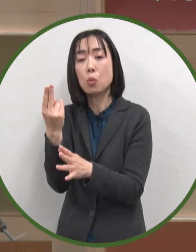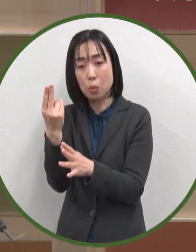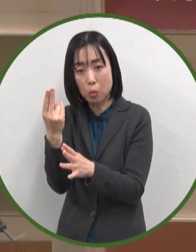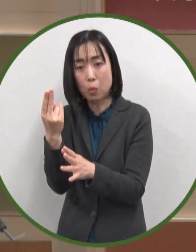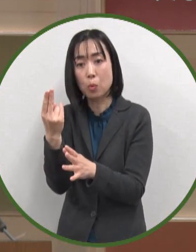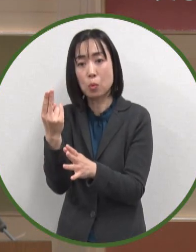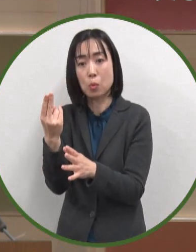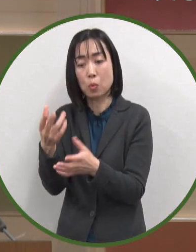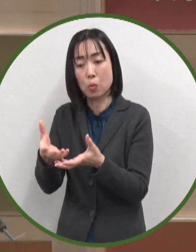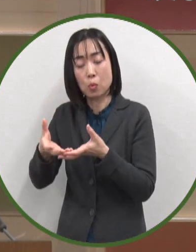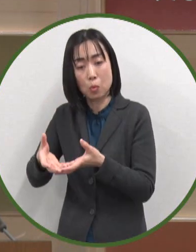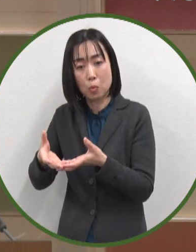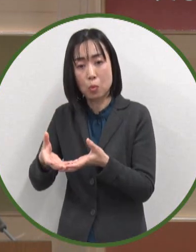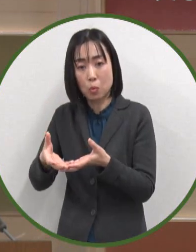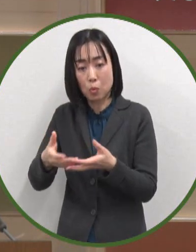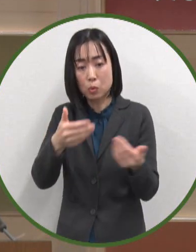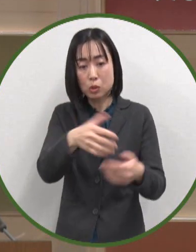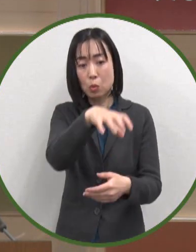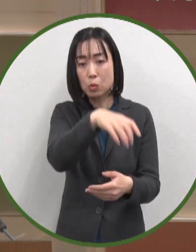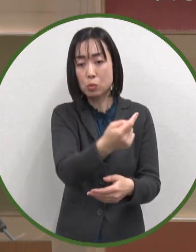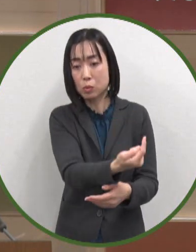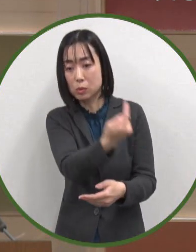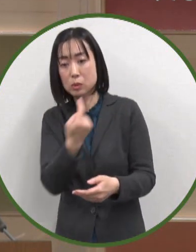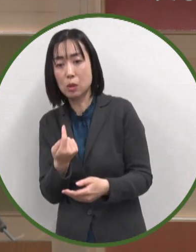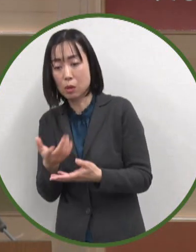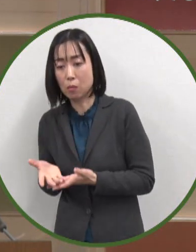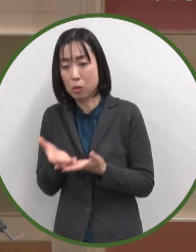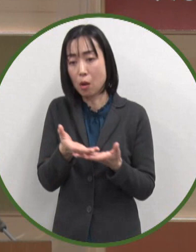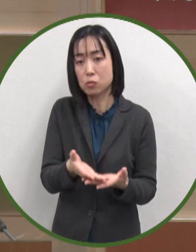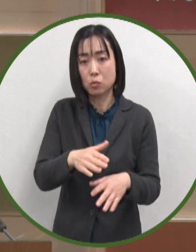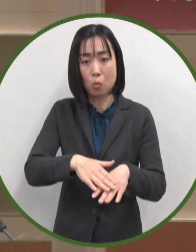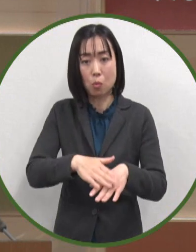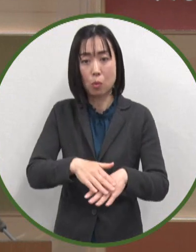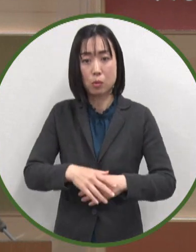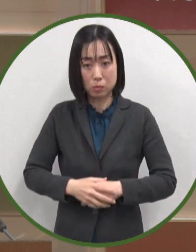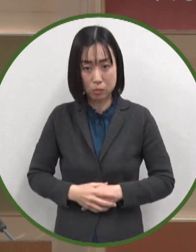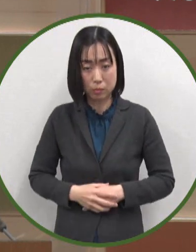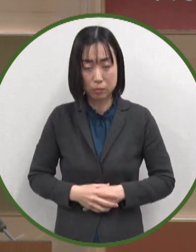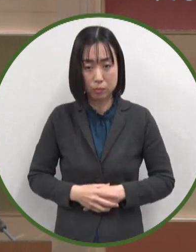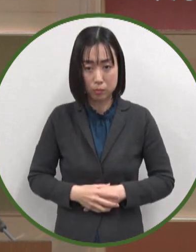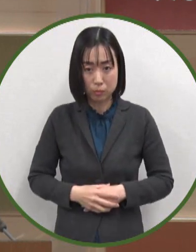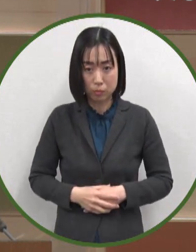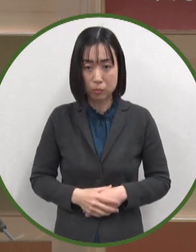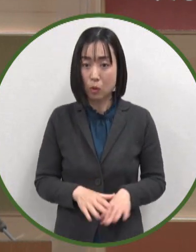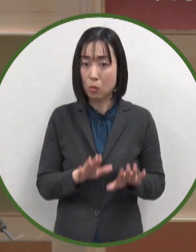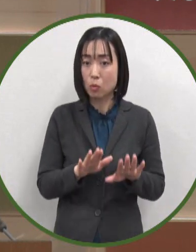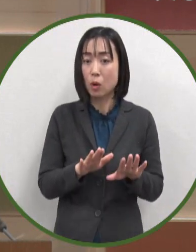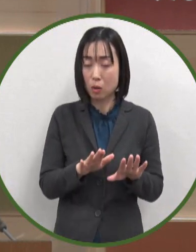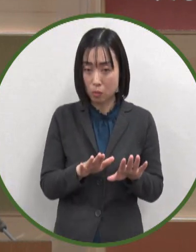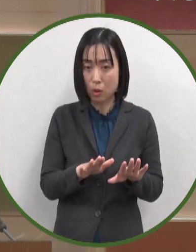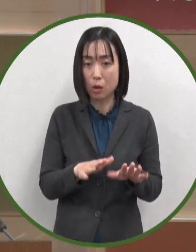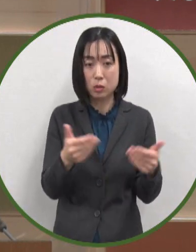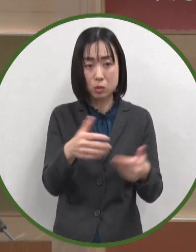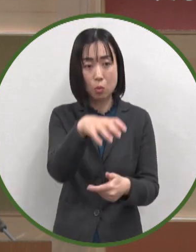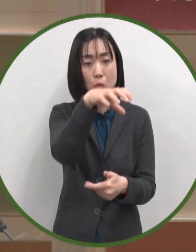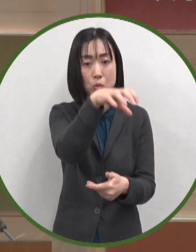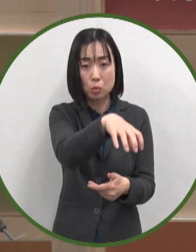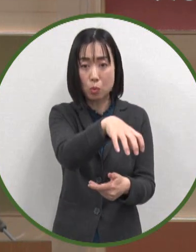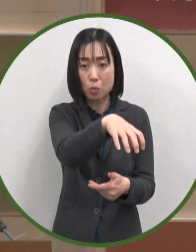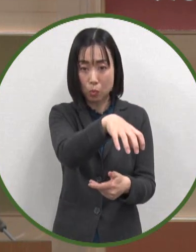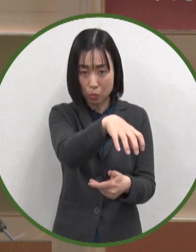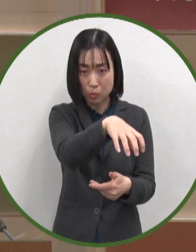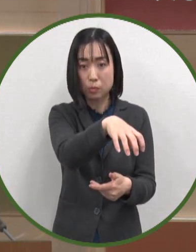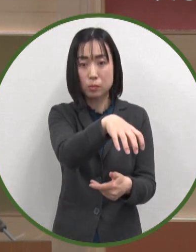ね、10人以上の事業所にはですね、我々が検